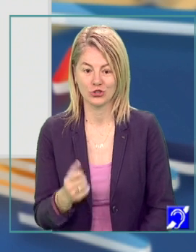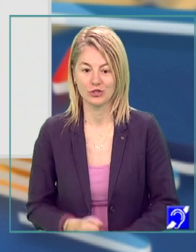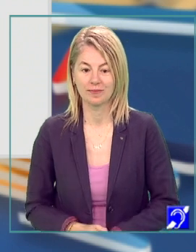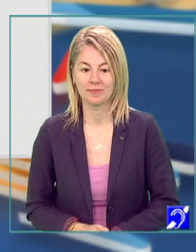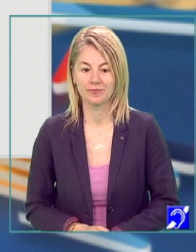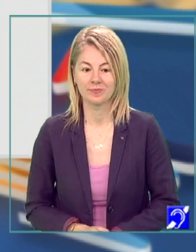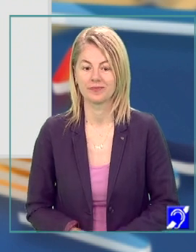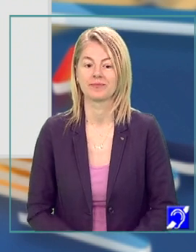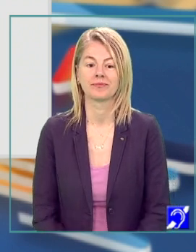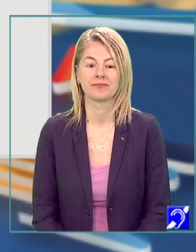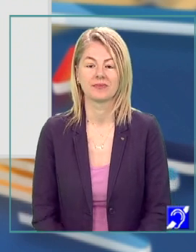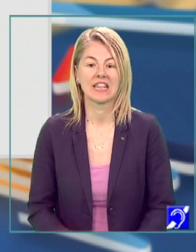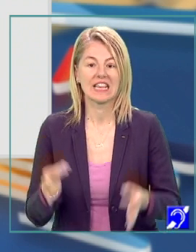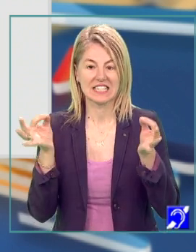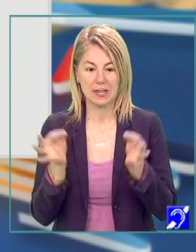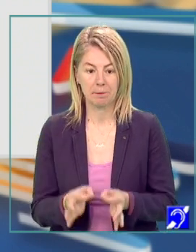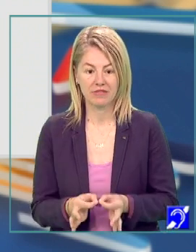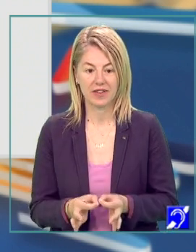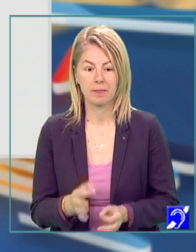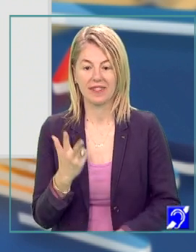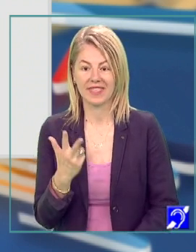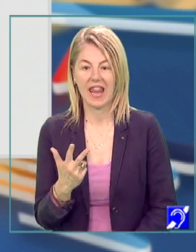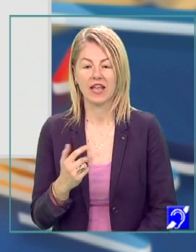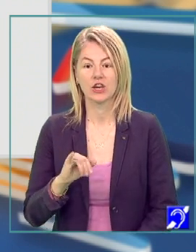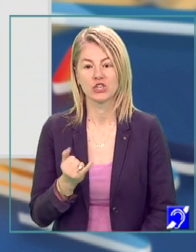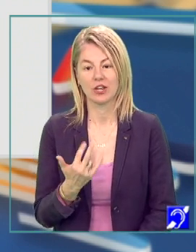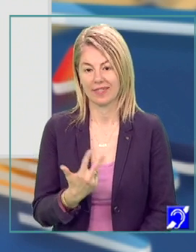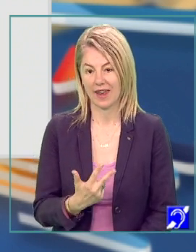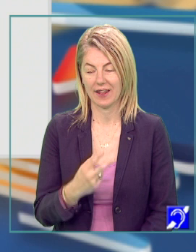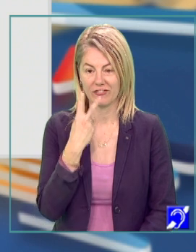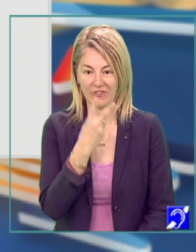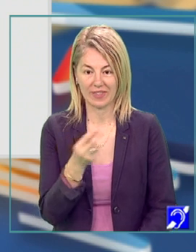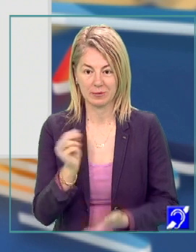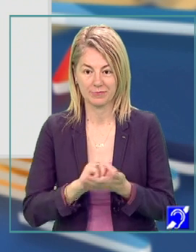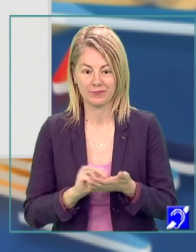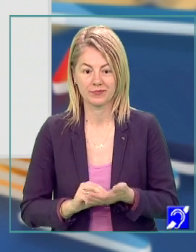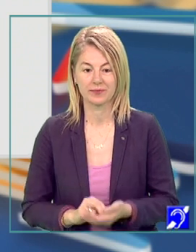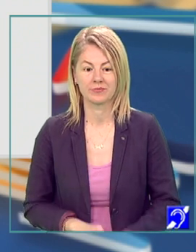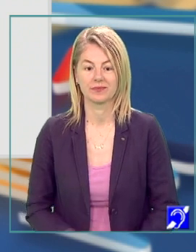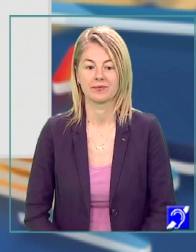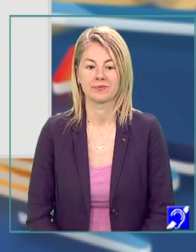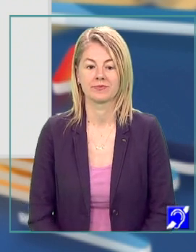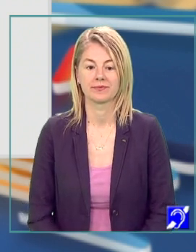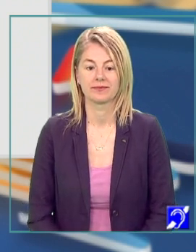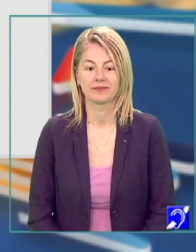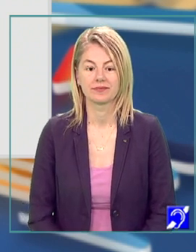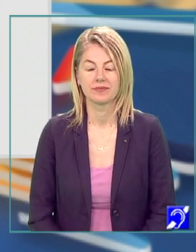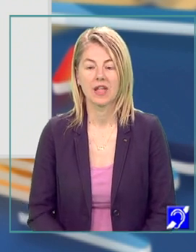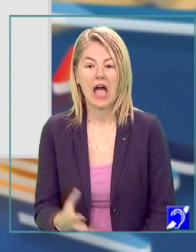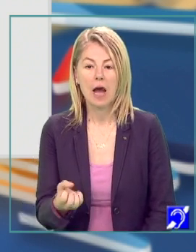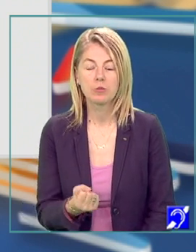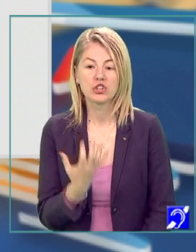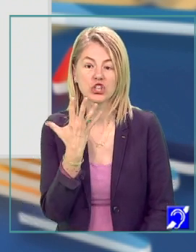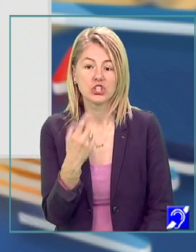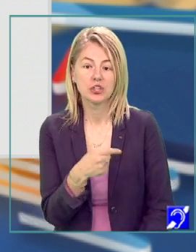5. Simplificăm 3 cu 3, sus obținem 1, jos 1 și am